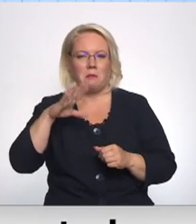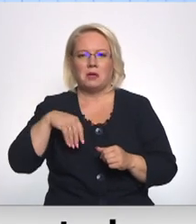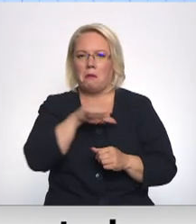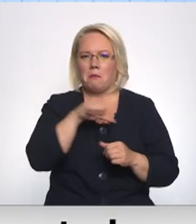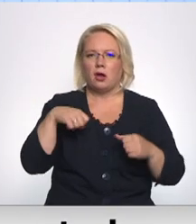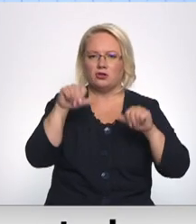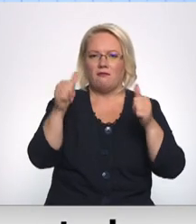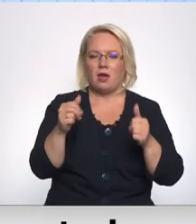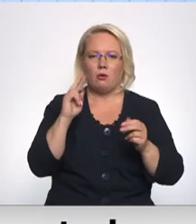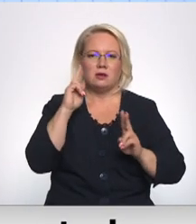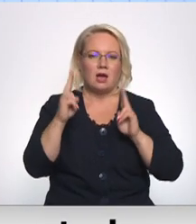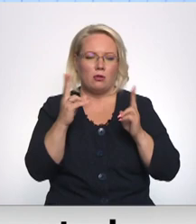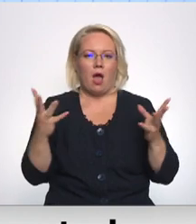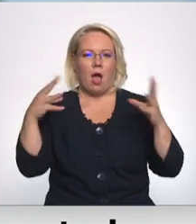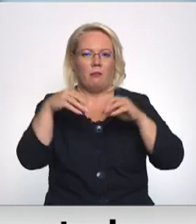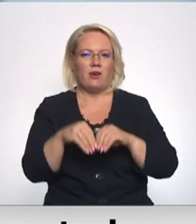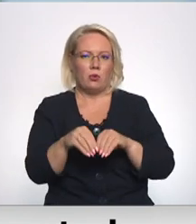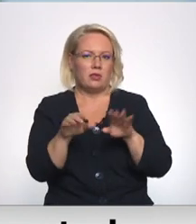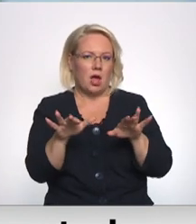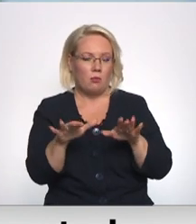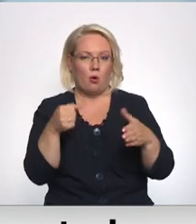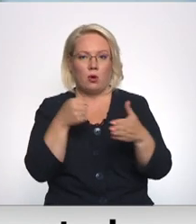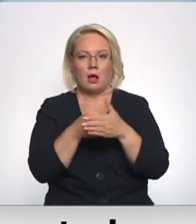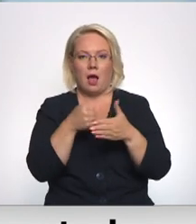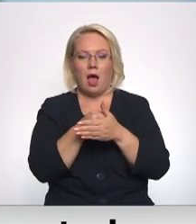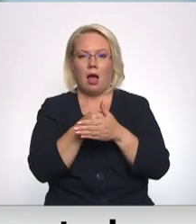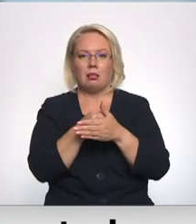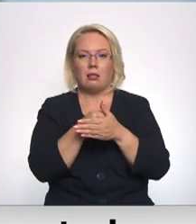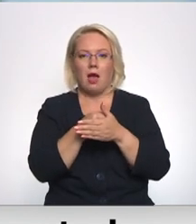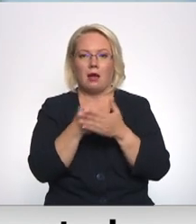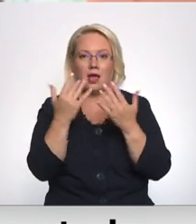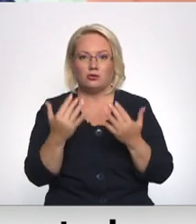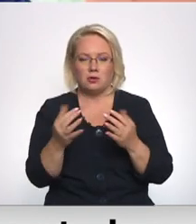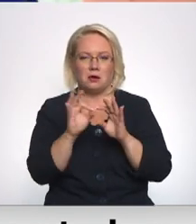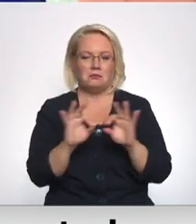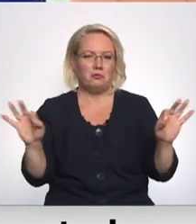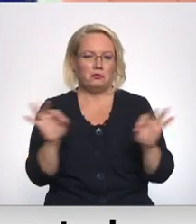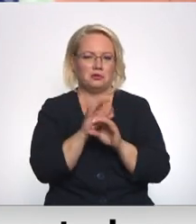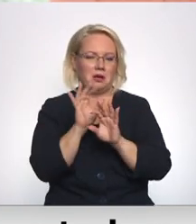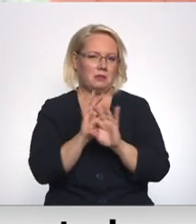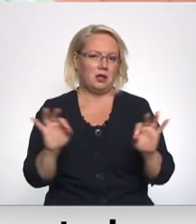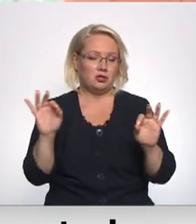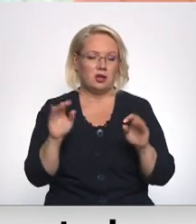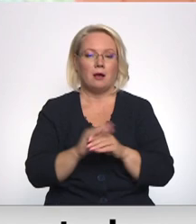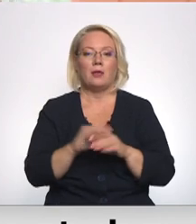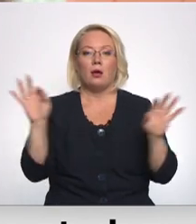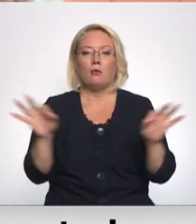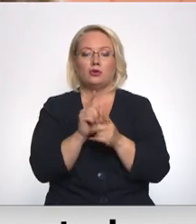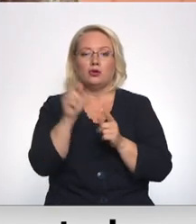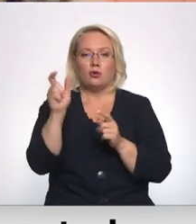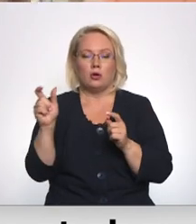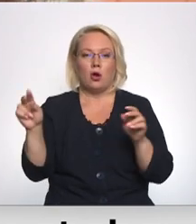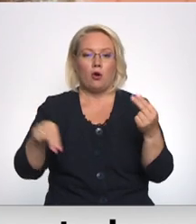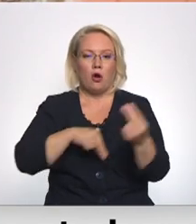visu apvieno šajā datorprogrammā, kurā ir gala rezultāts, mums bija šīks skaņdarbs. Mūzikas skolotāja konference ir divu